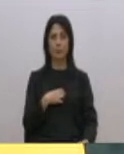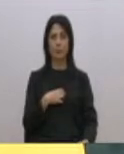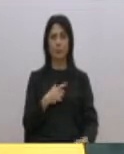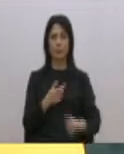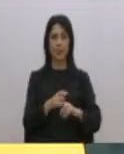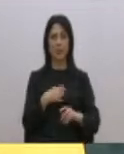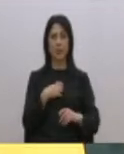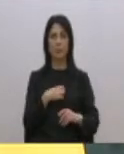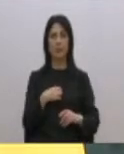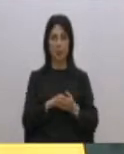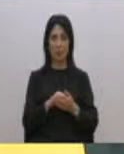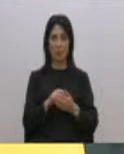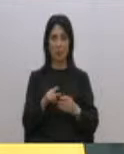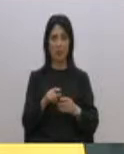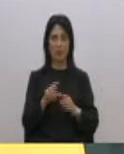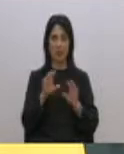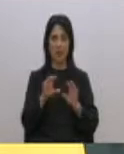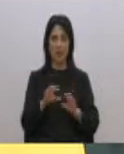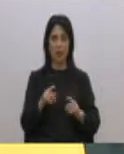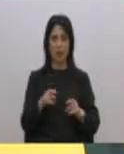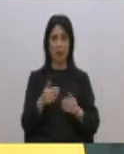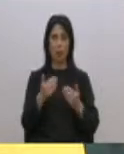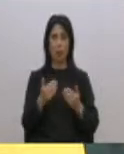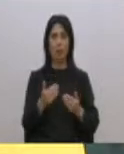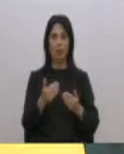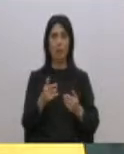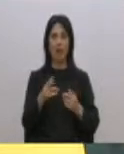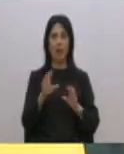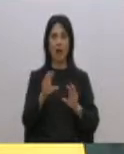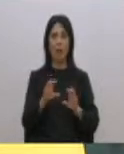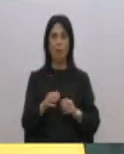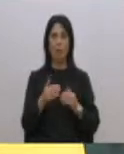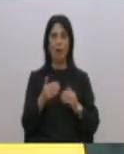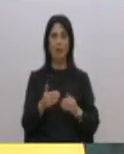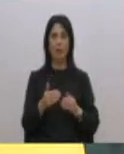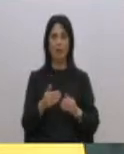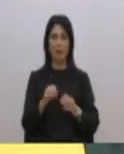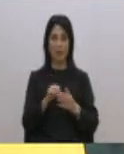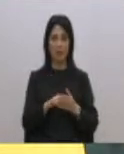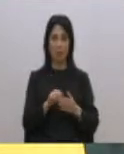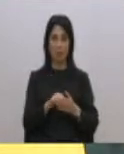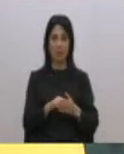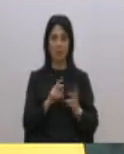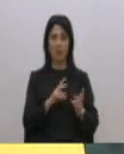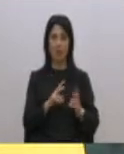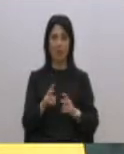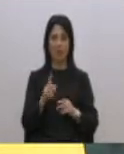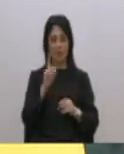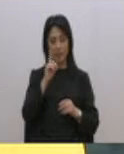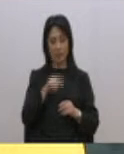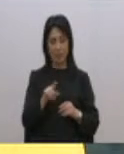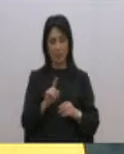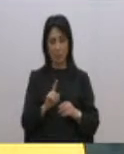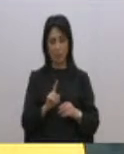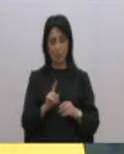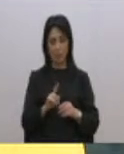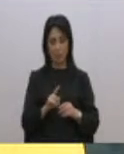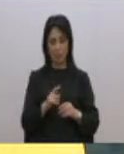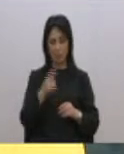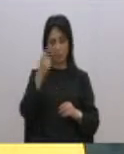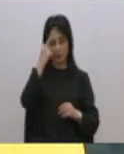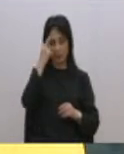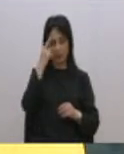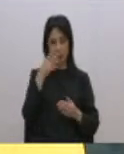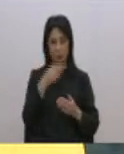Talia Mișnul Lovanita, care a fost cam canon proiectit, s-a putut vina de a mă gândi intelectualul